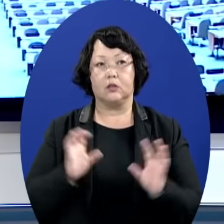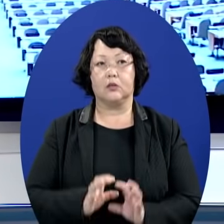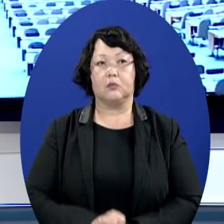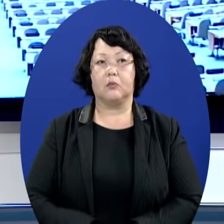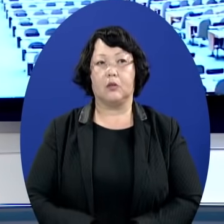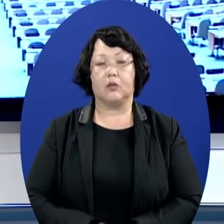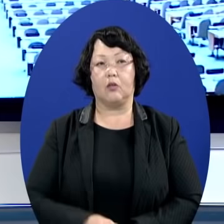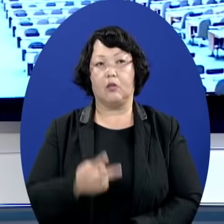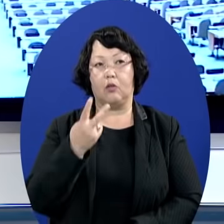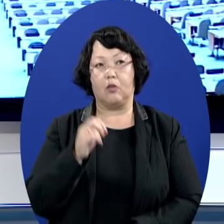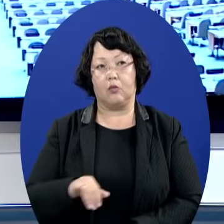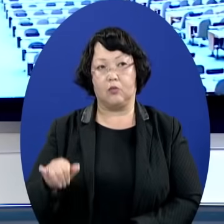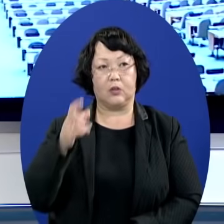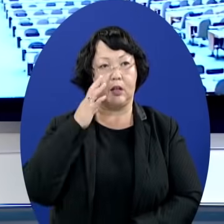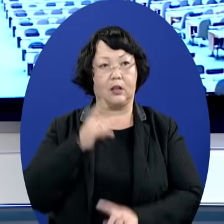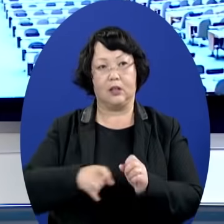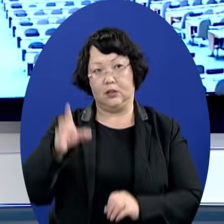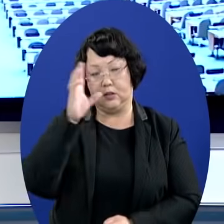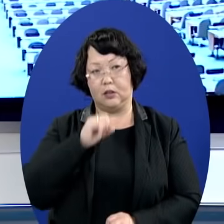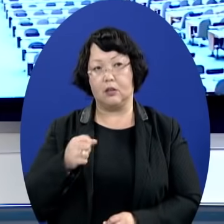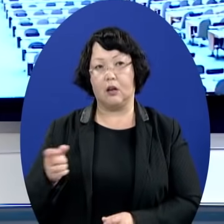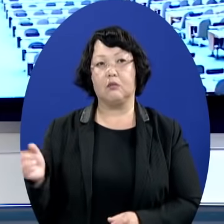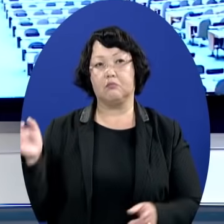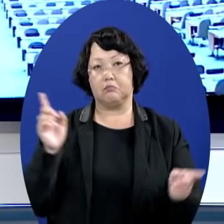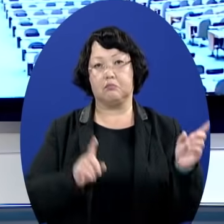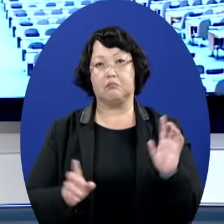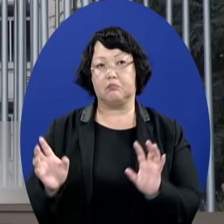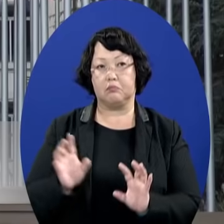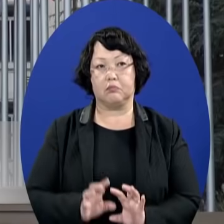За харин 20 орн гадаад хэргийн сайднараа илгээсэн байна.